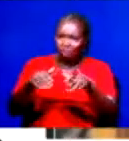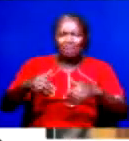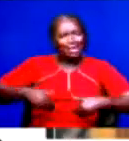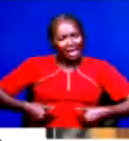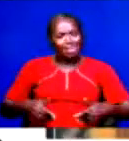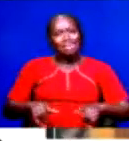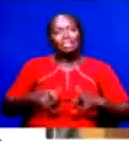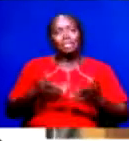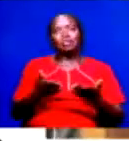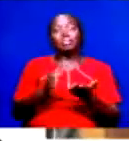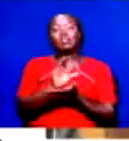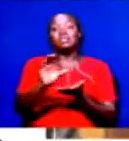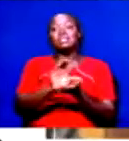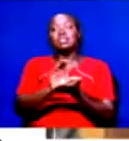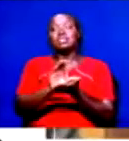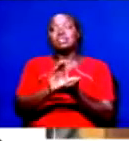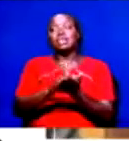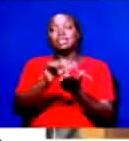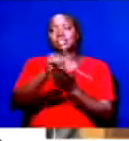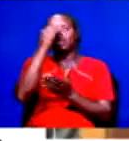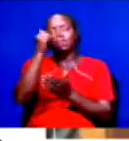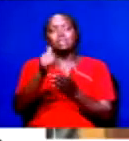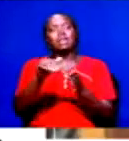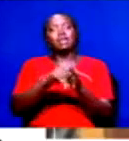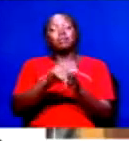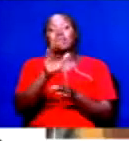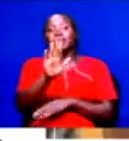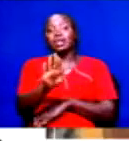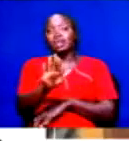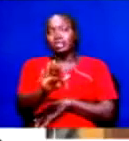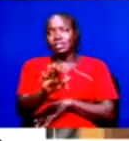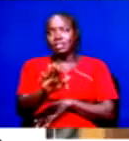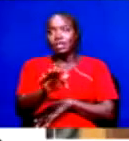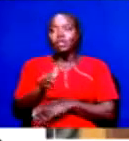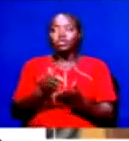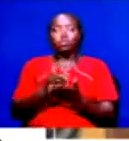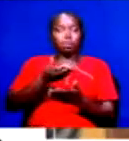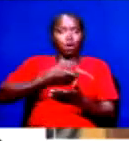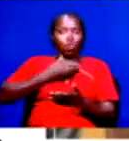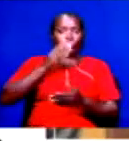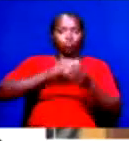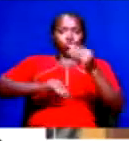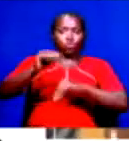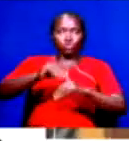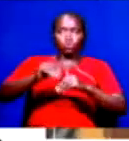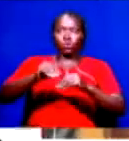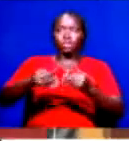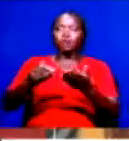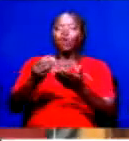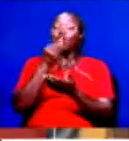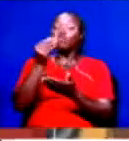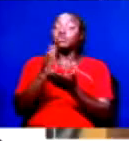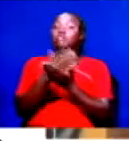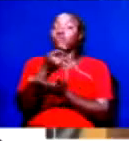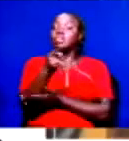living now in centers, and that is why as their member of parliament, through my own contribution, I was able to bring some food for them,